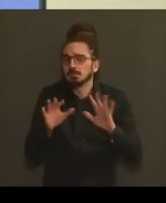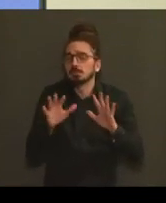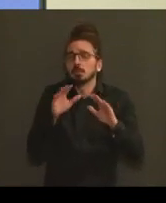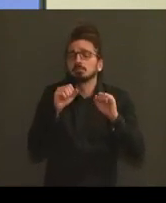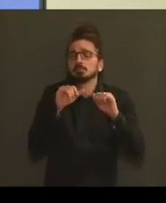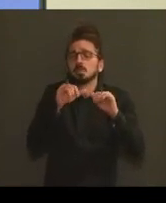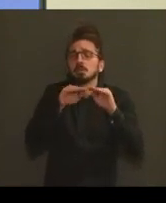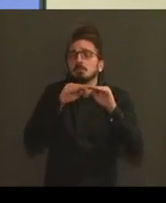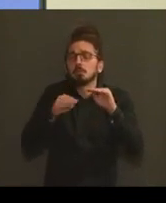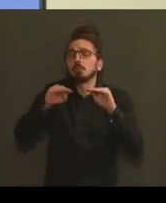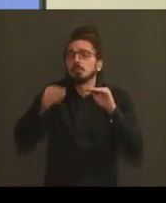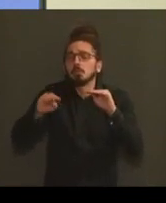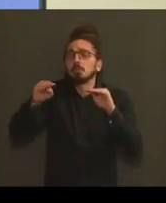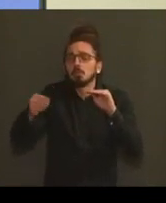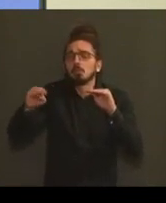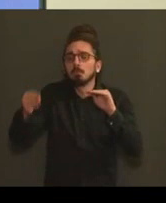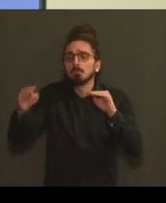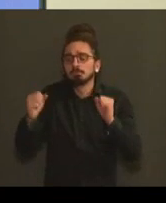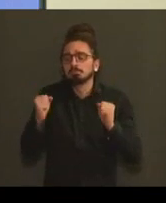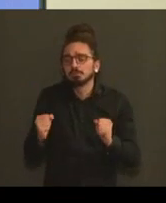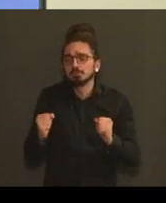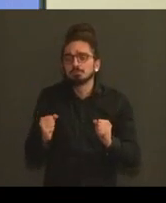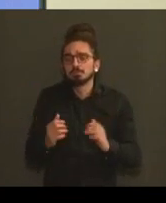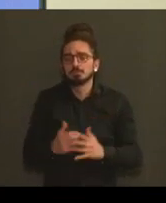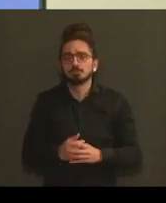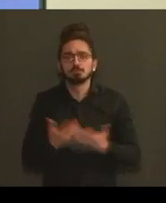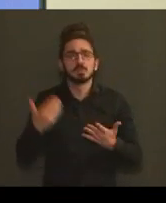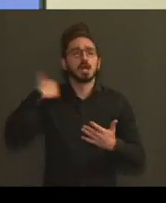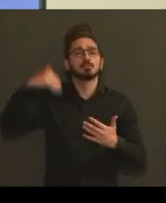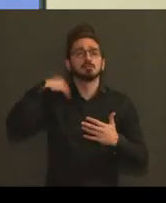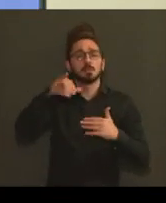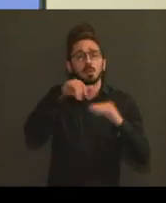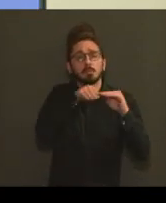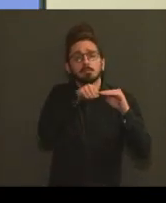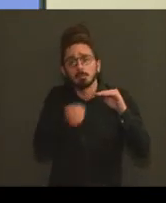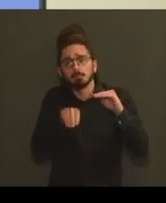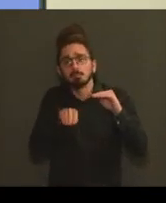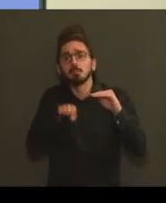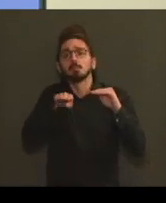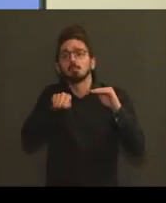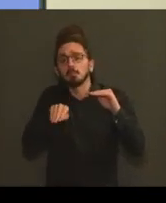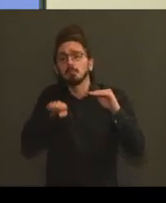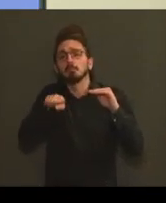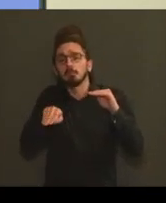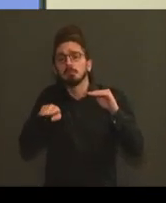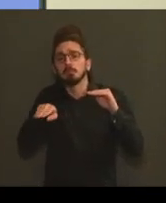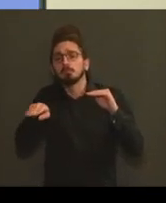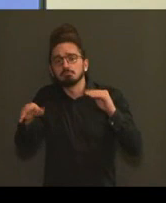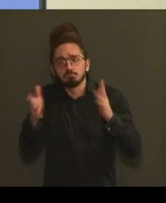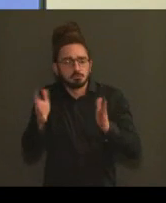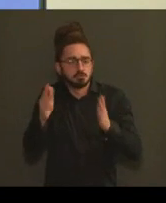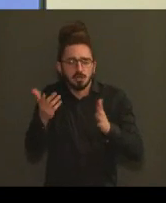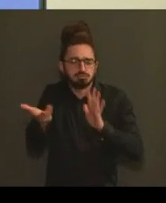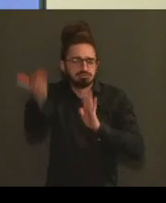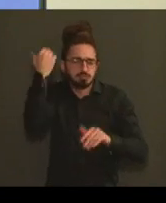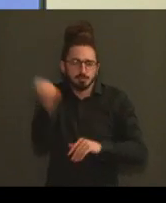petite augmentation, ces petites bosses que nous constatons depuis des semaines et des semaines. Il faudra bien suivre cela de manière à ce que,